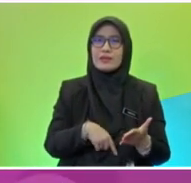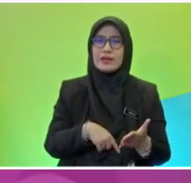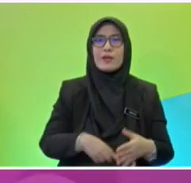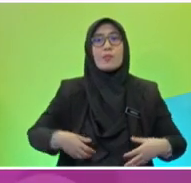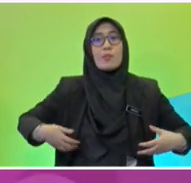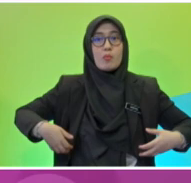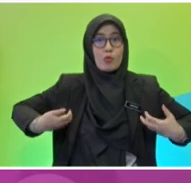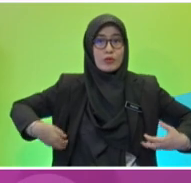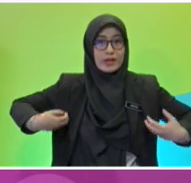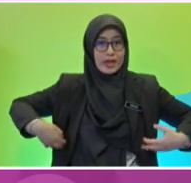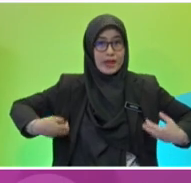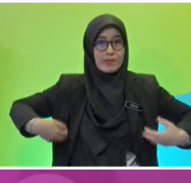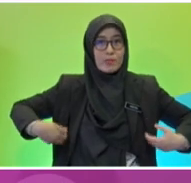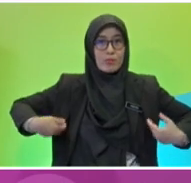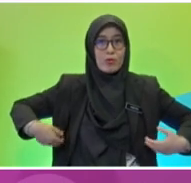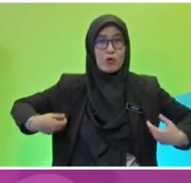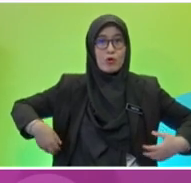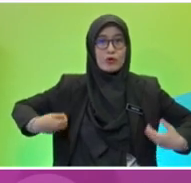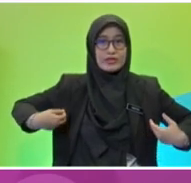Monyet. Monyet. Cuba sebut.